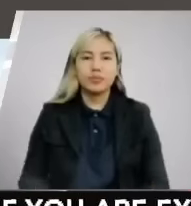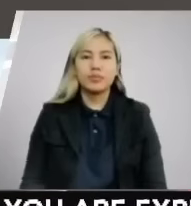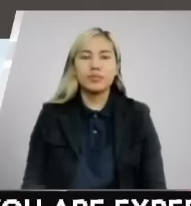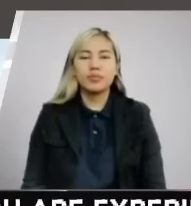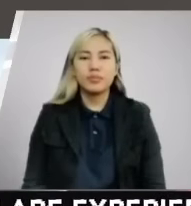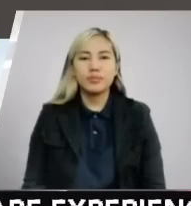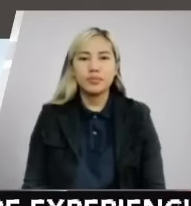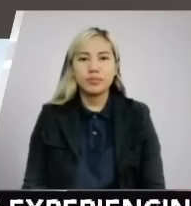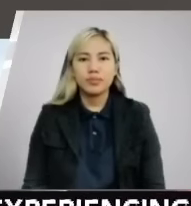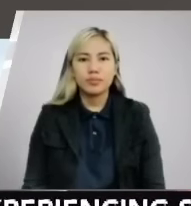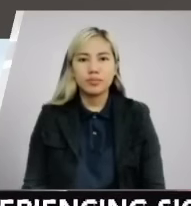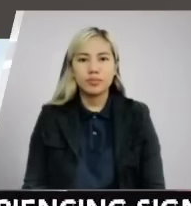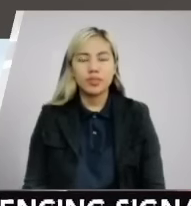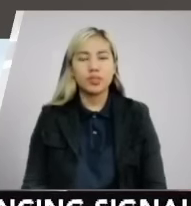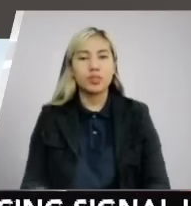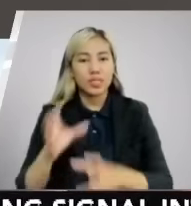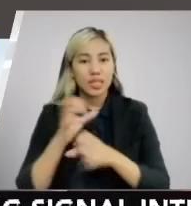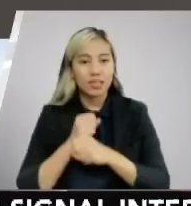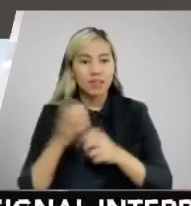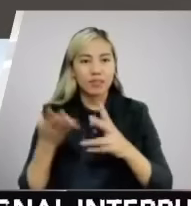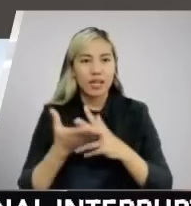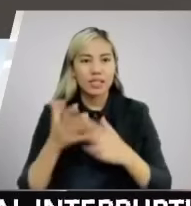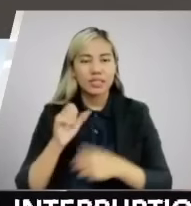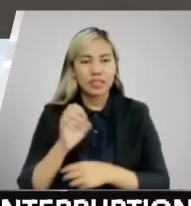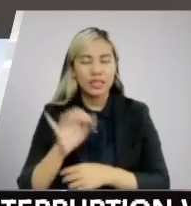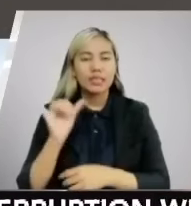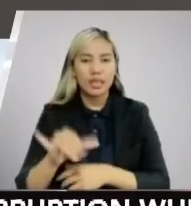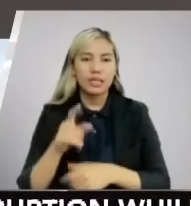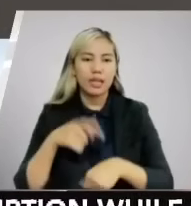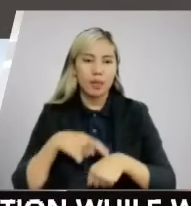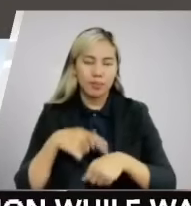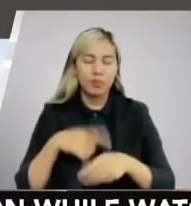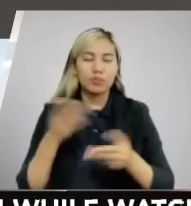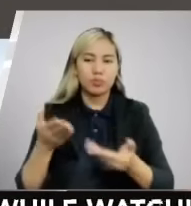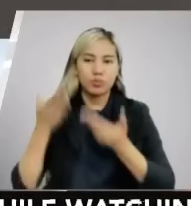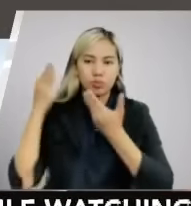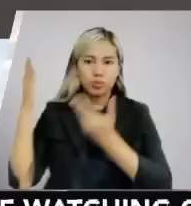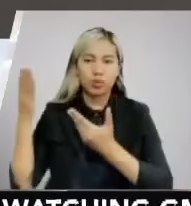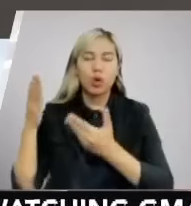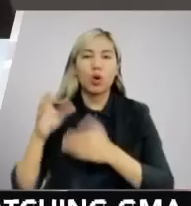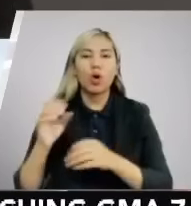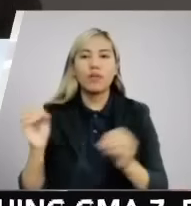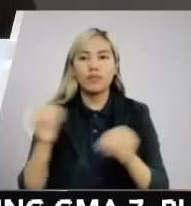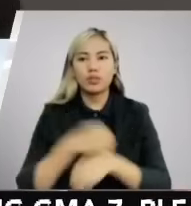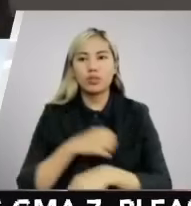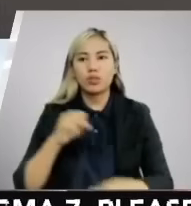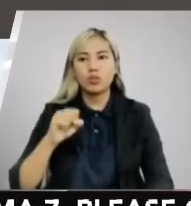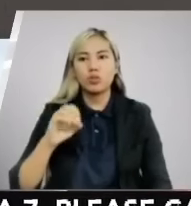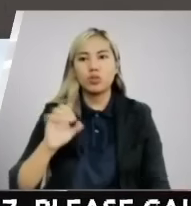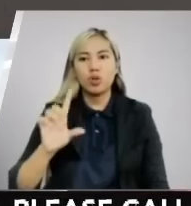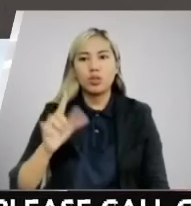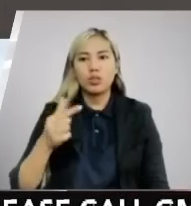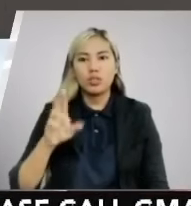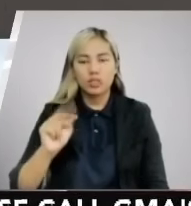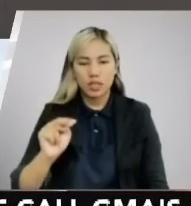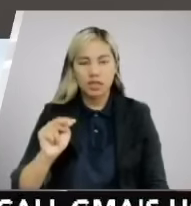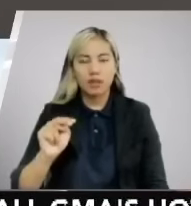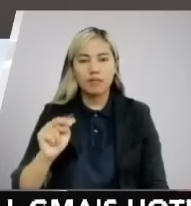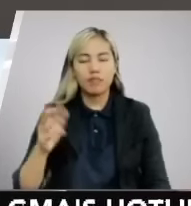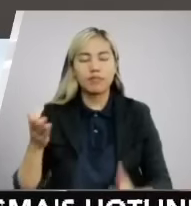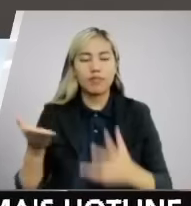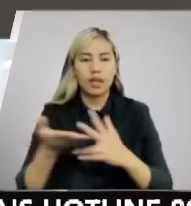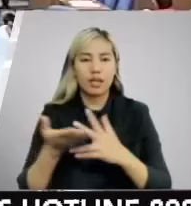makapag-file ng case, then that's the time that we will endorse it to the Office of the Solicitor General for the petition, filing of the petition of cancellation of